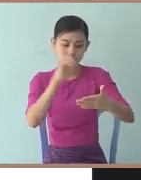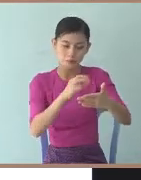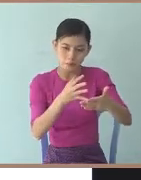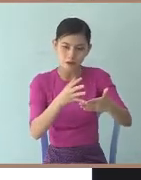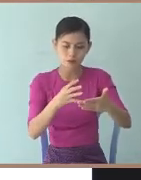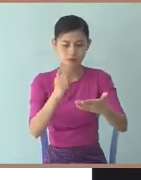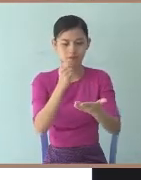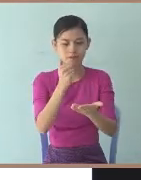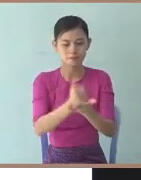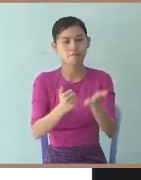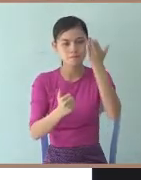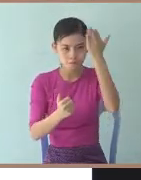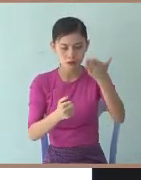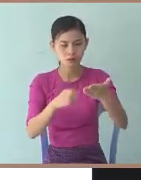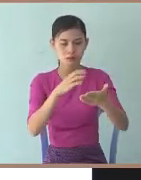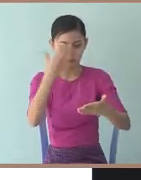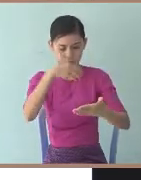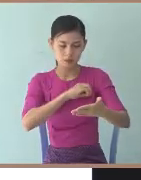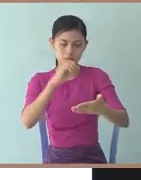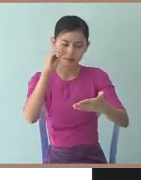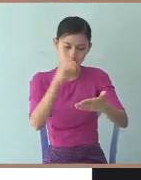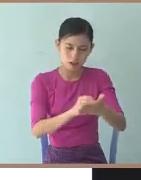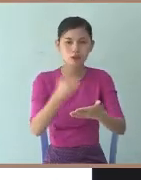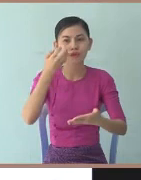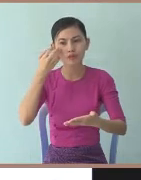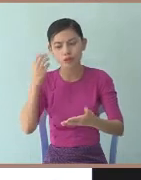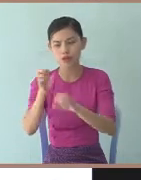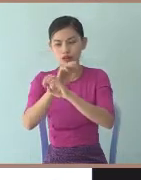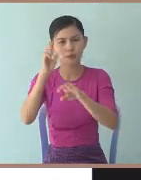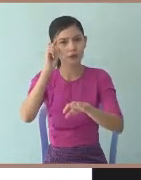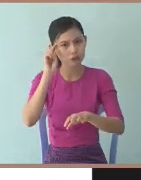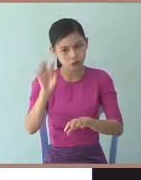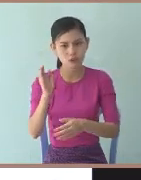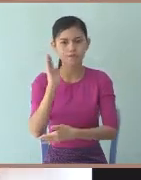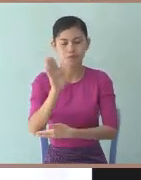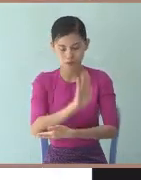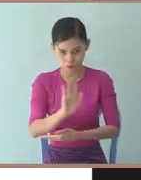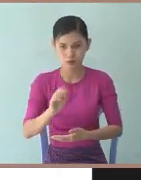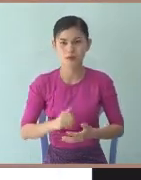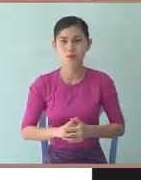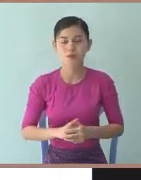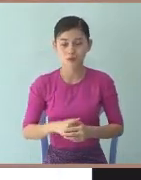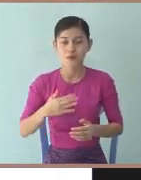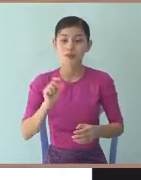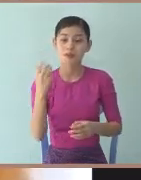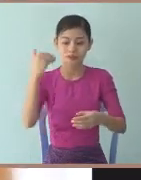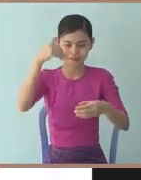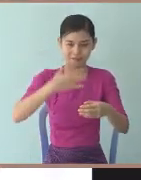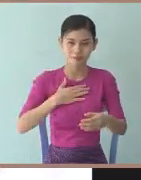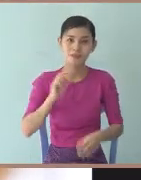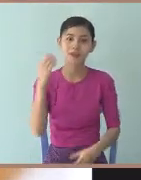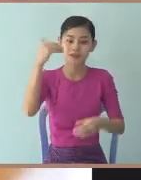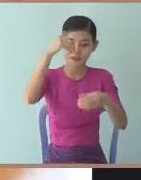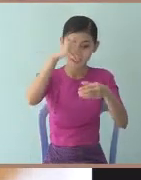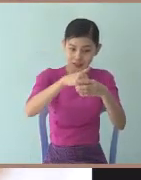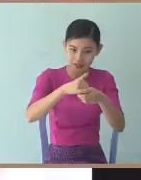င်းစေချင်တယ်ပေါ့နော်သူတို့ကိုပြန်ပြီးမှနှိုးဆော်ပေးတယ်လို့လုပ်ပါတယ်လို့နည်းနည်းပြီးရင်ဟဲ့တပည့်ကိုကိုတိုင်လဲပေါ့နော်အဲပထမ